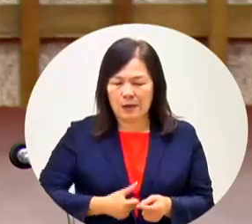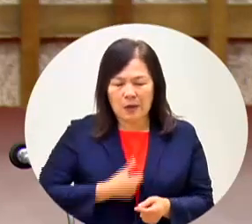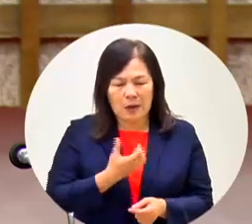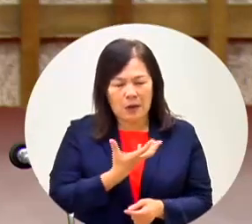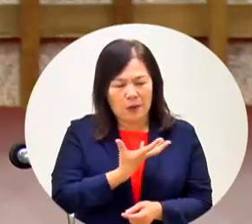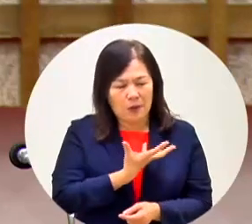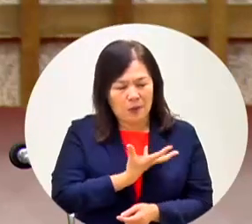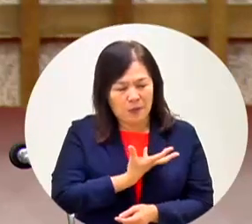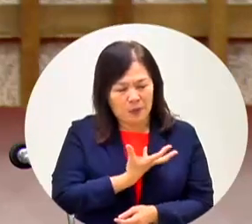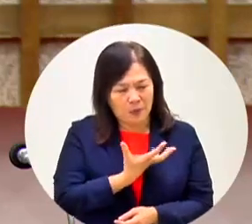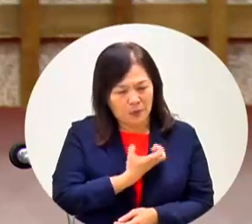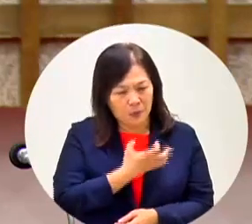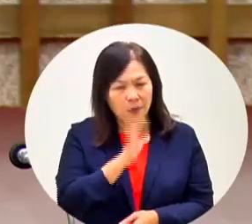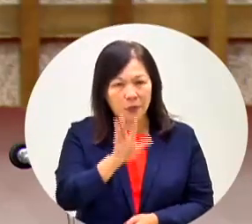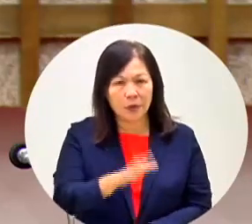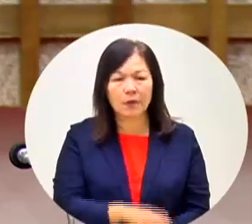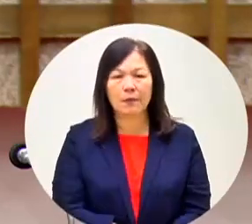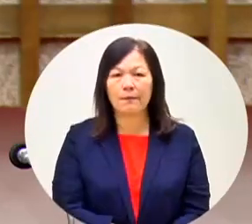的一个大专院校毕业生，要到外乡镇、外县市去努力去打拼，这个心境，我们在过程当中看到心非常的非常的酸，可是，在心酸的过程当中，看到了市长。